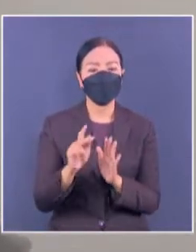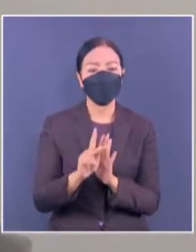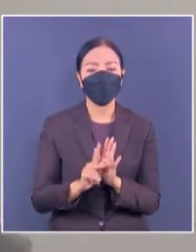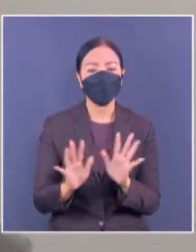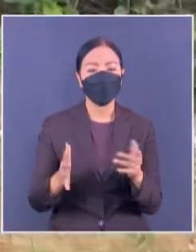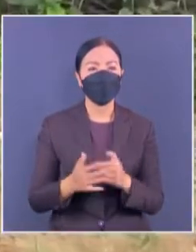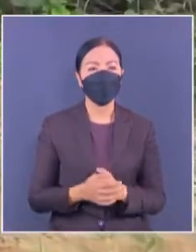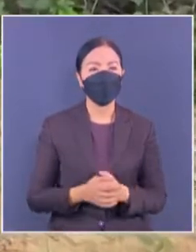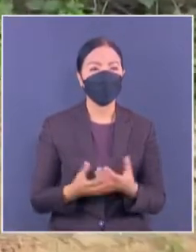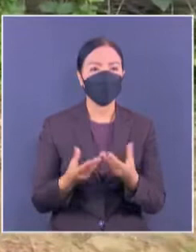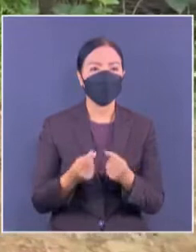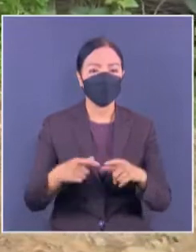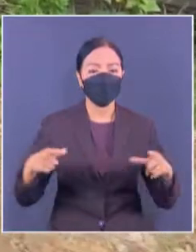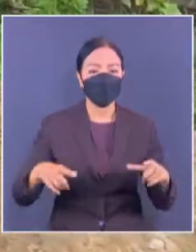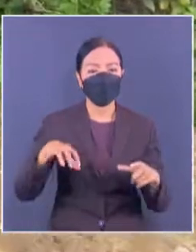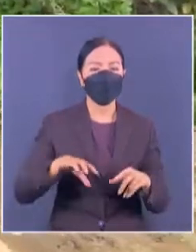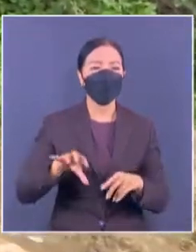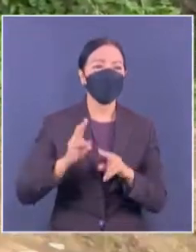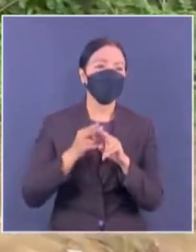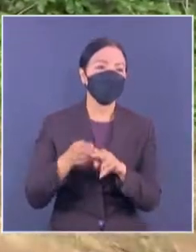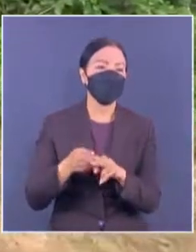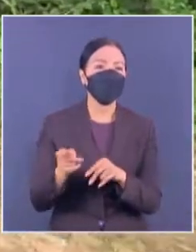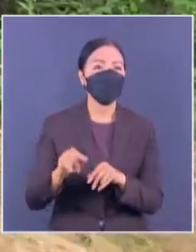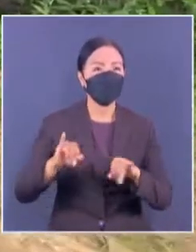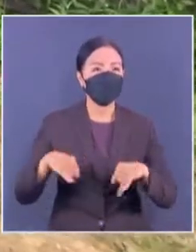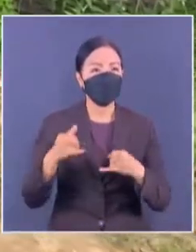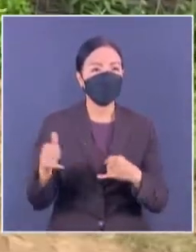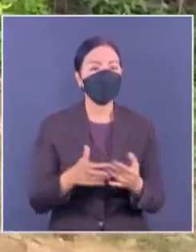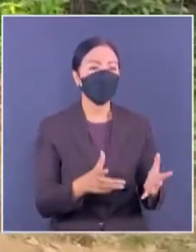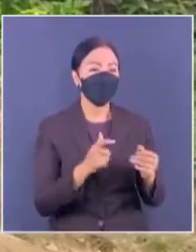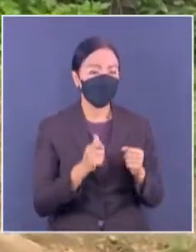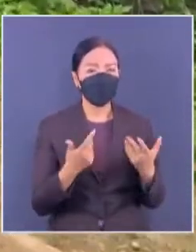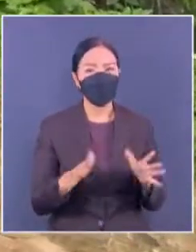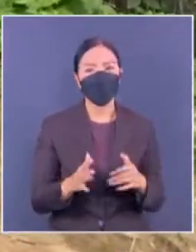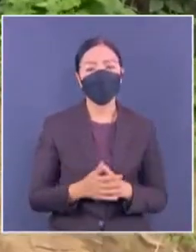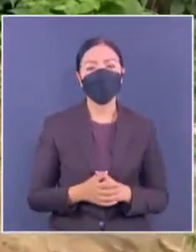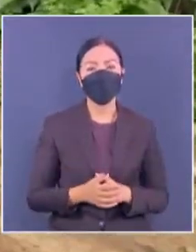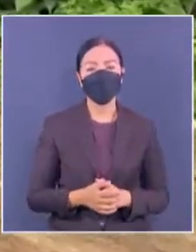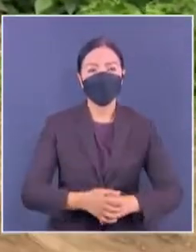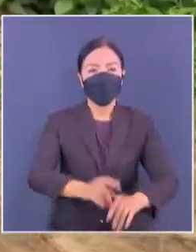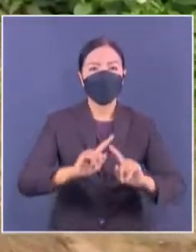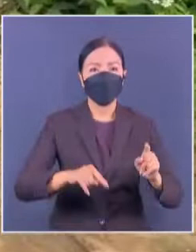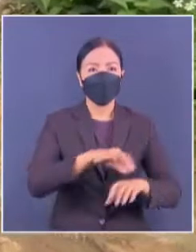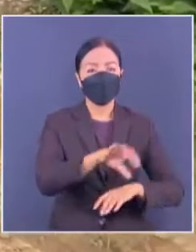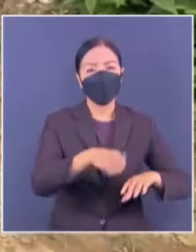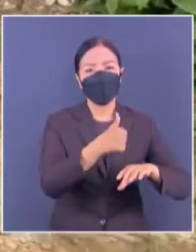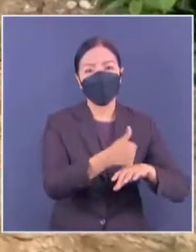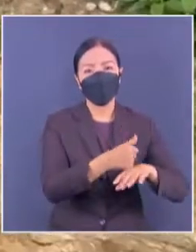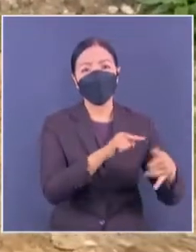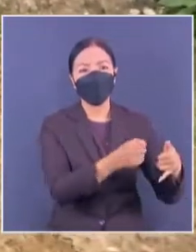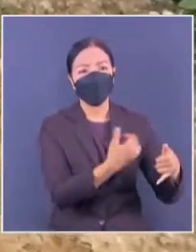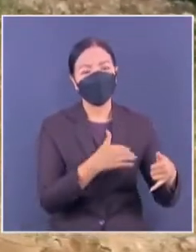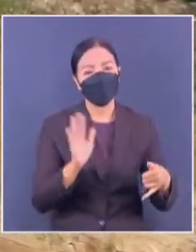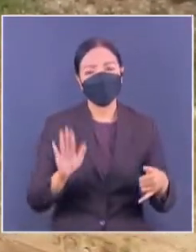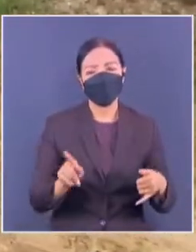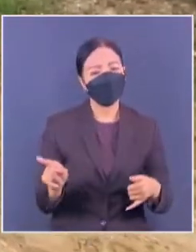ราะว่าพื้นที่เนี่ยเป็นที่ของเอกชนและเจ้าของที่เนี่ยเขาอนุญาตแล้วแต่ว่าผู้ใหญ่บ้านเขาก็ยืนยันครับบ